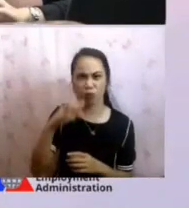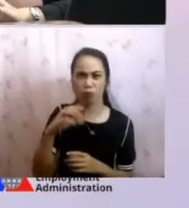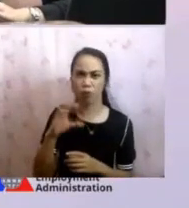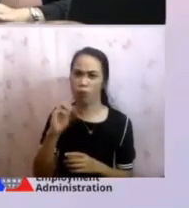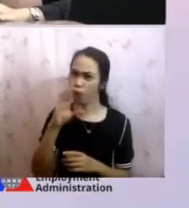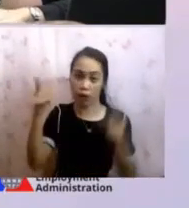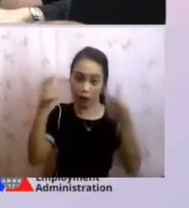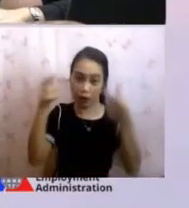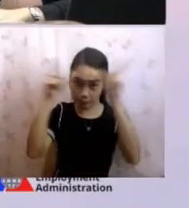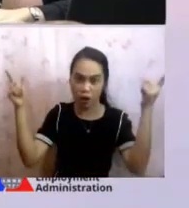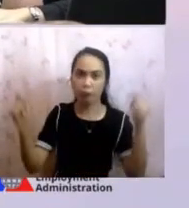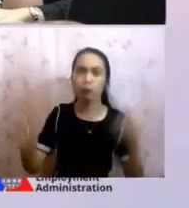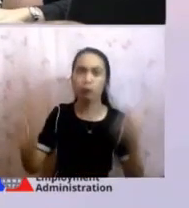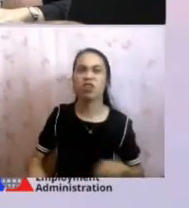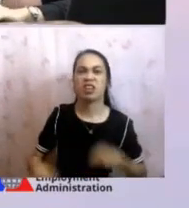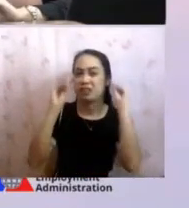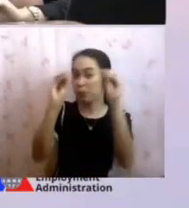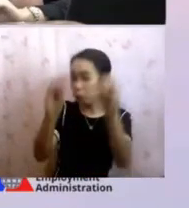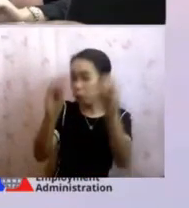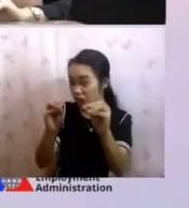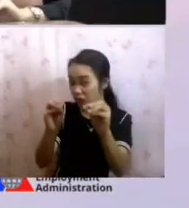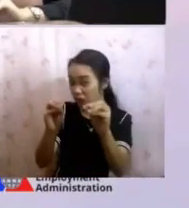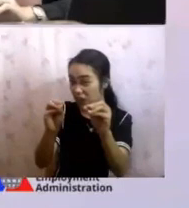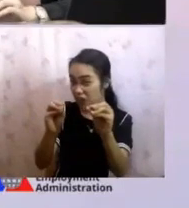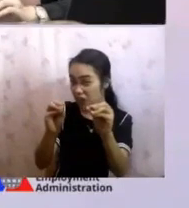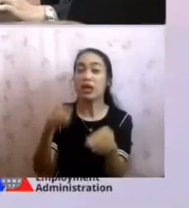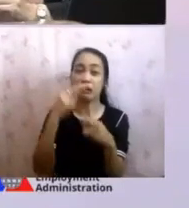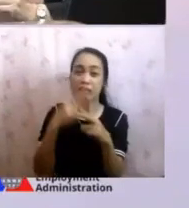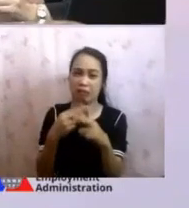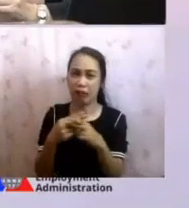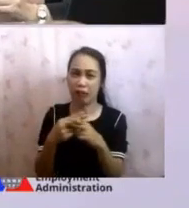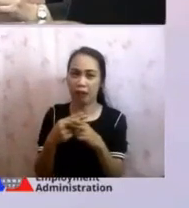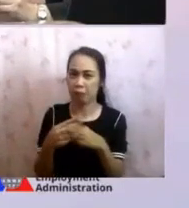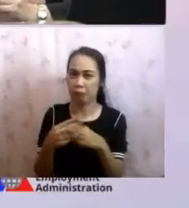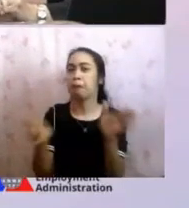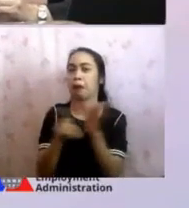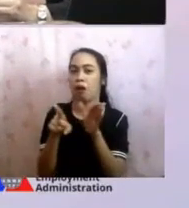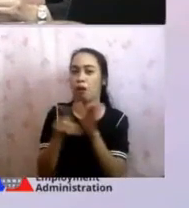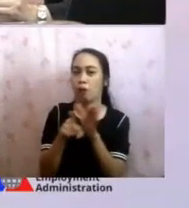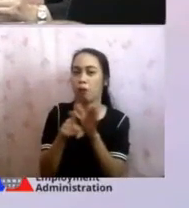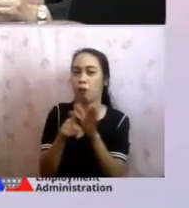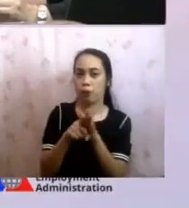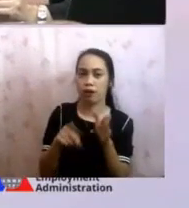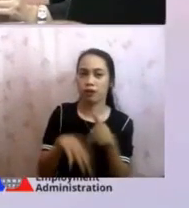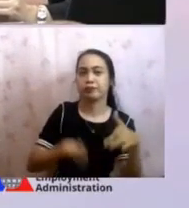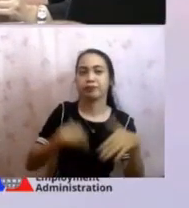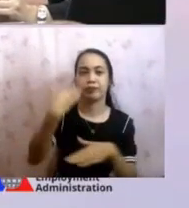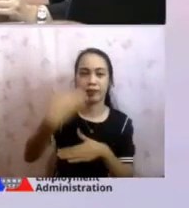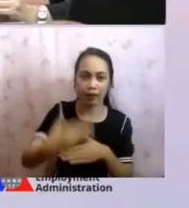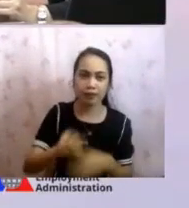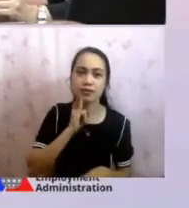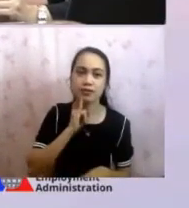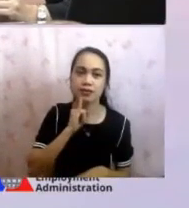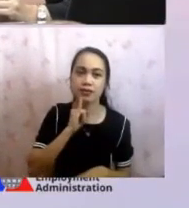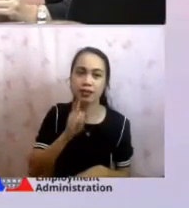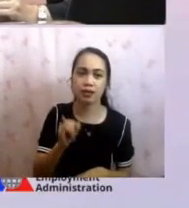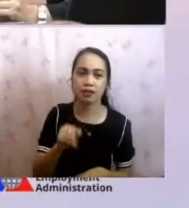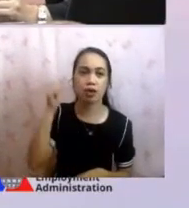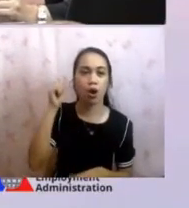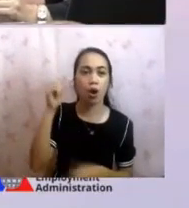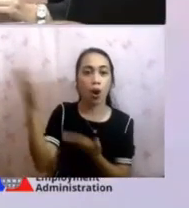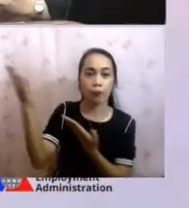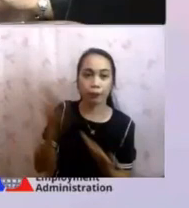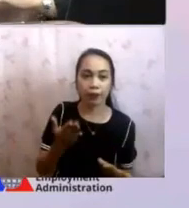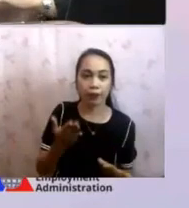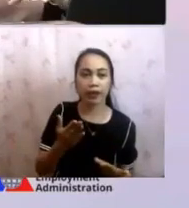sa ilahang name, mangayo sa kasilang permission nga imuhang ibutang. Next is, always bring extra cover letters